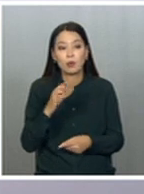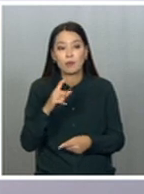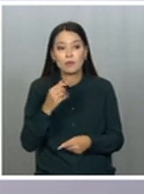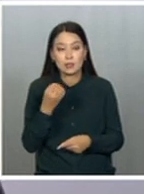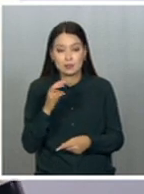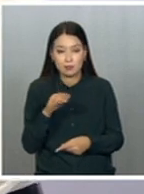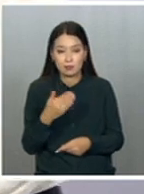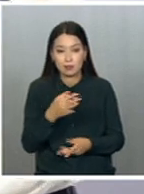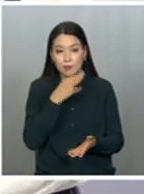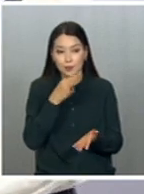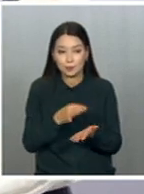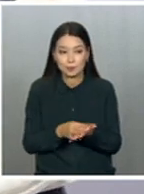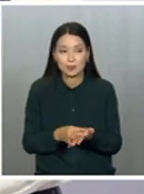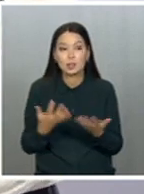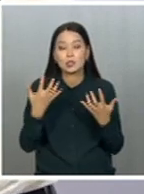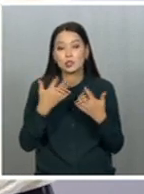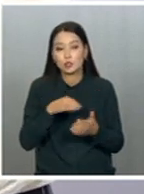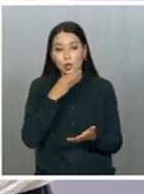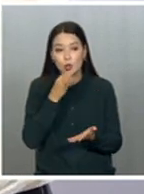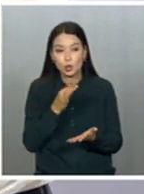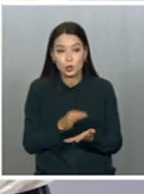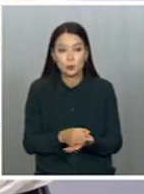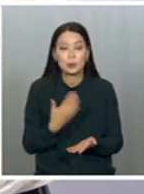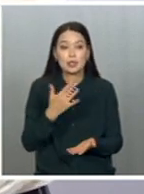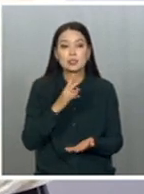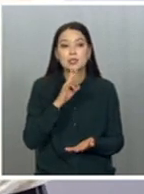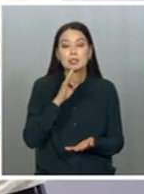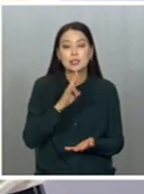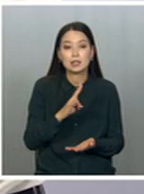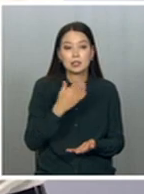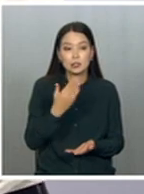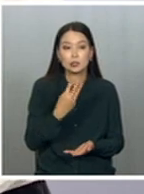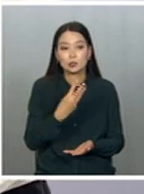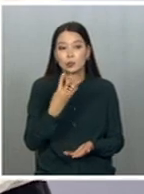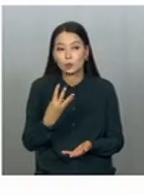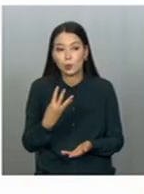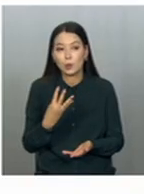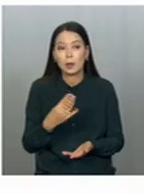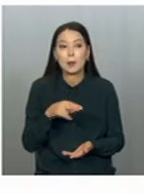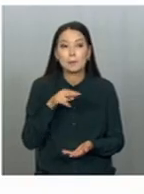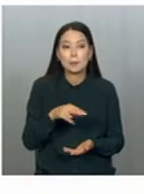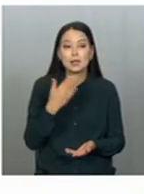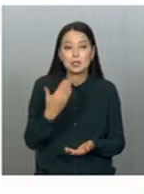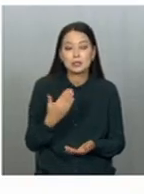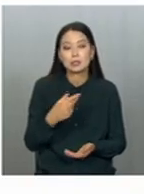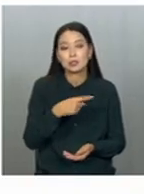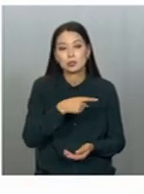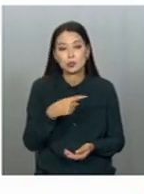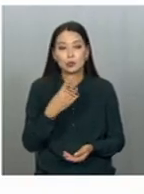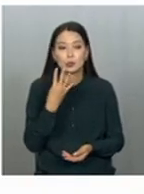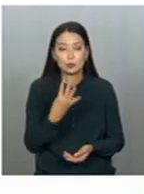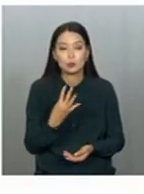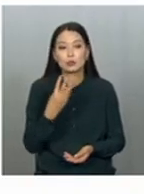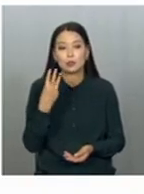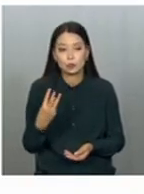тең. Есептің жауабы нормал вектордың координаттары 3-те 4, бағыттаушы p векторының координаттары